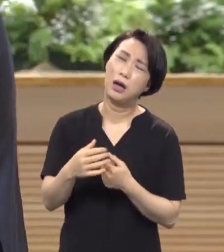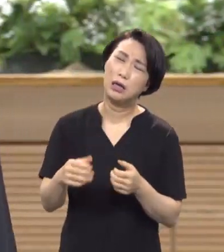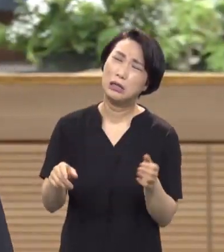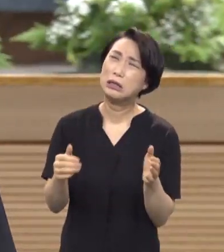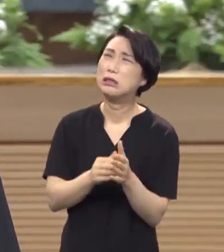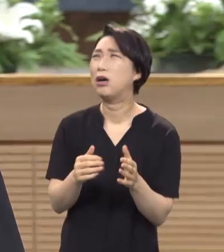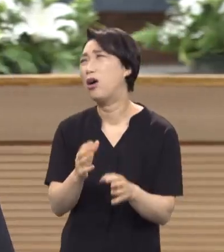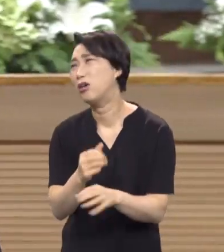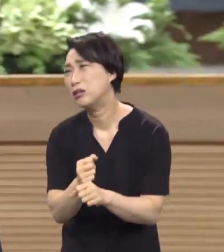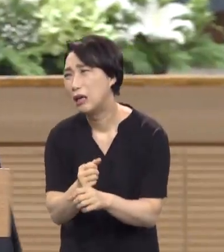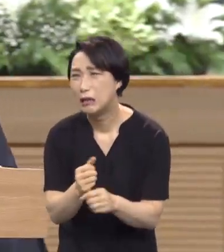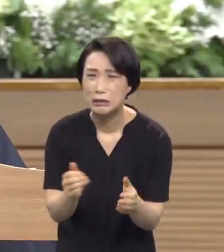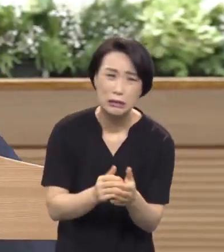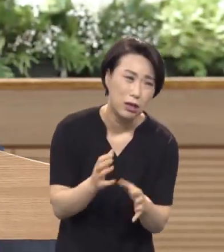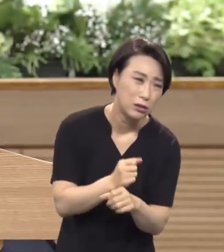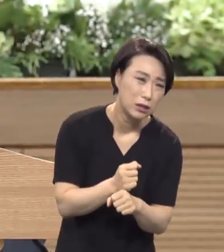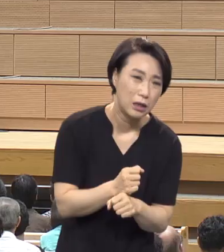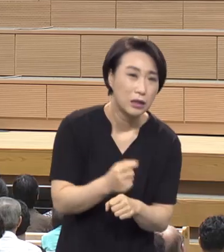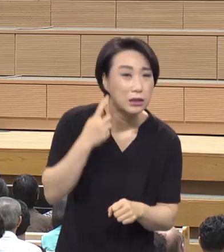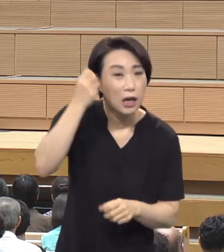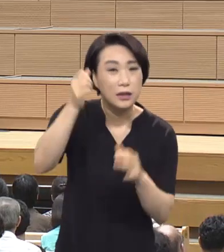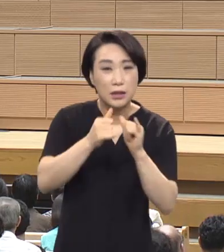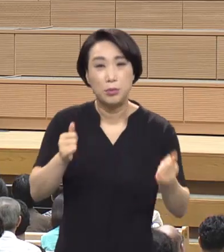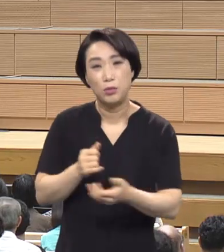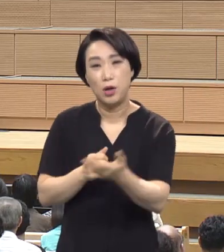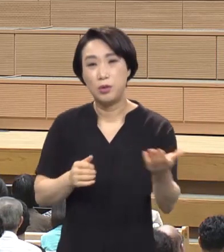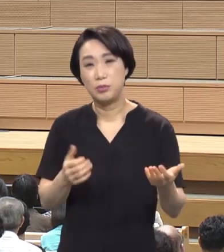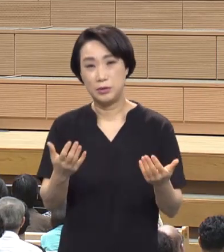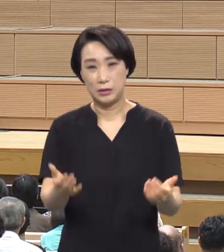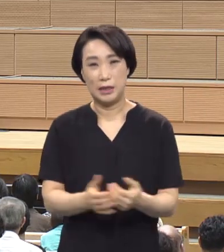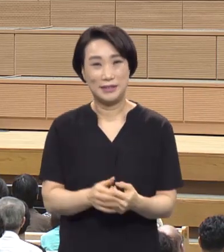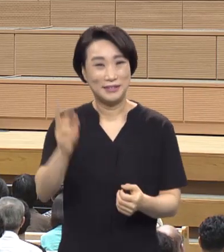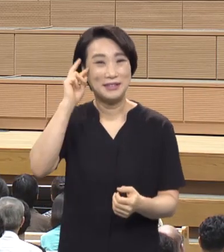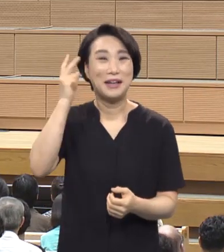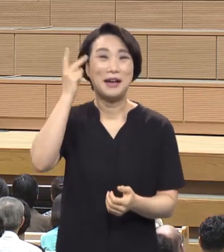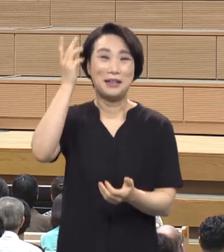이 핍박이 언제 끝나나? 그런 사람이 있으면